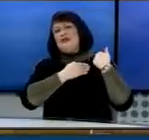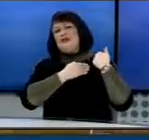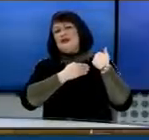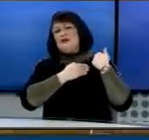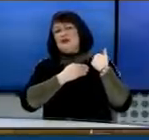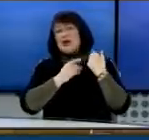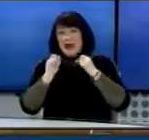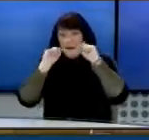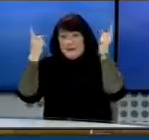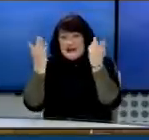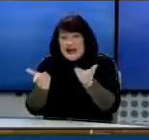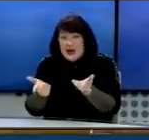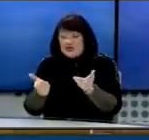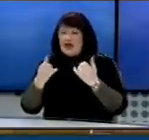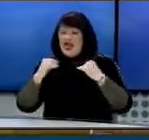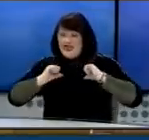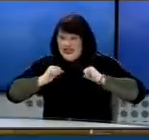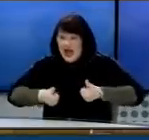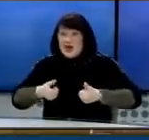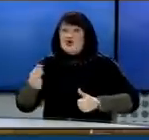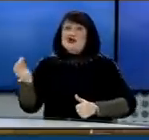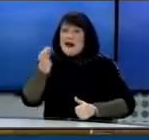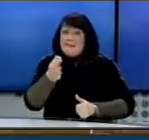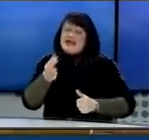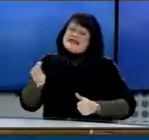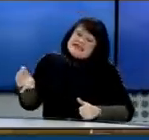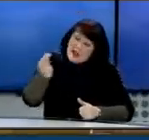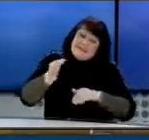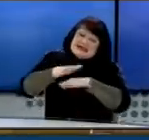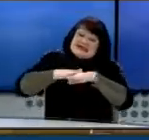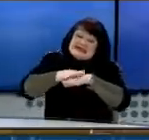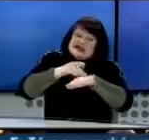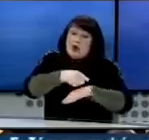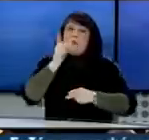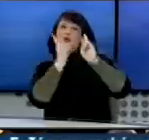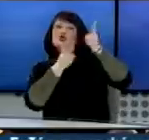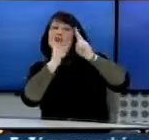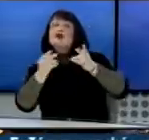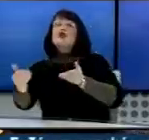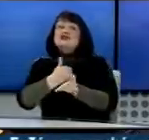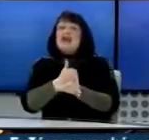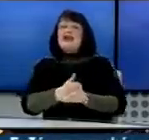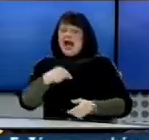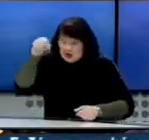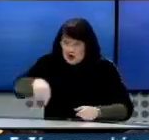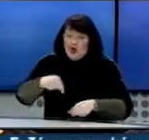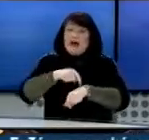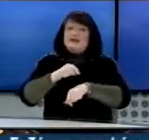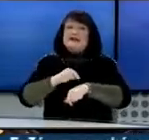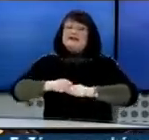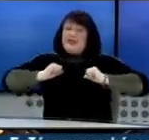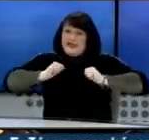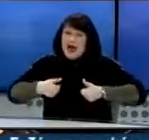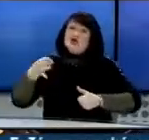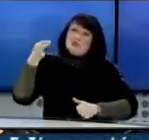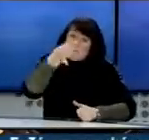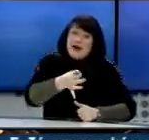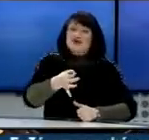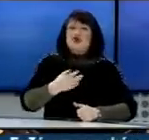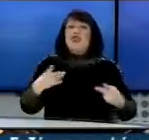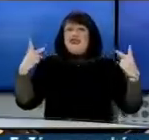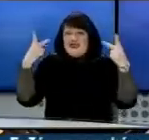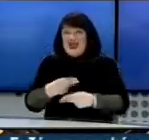Πότε επιτέλους θα έχετε το θάρρος να τους ζητήσετε συγγνώμη? Πότε? Κάντε το τώρα αν έχετε το θάρρος. Διακόπτω